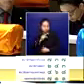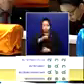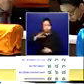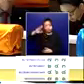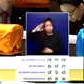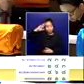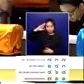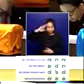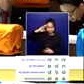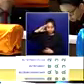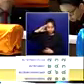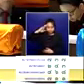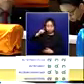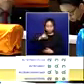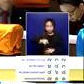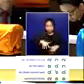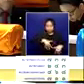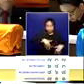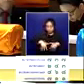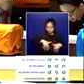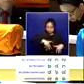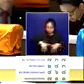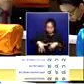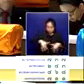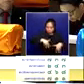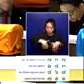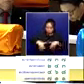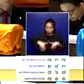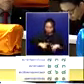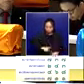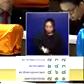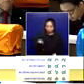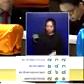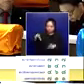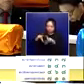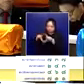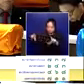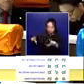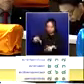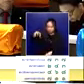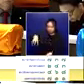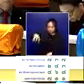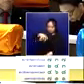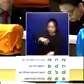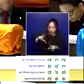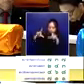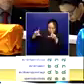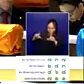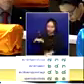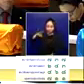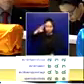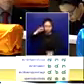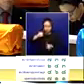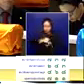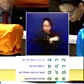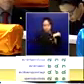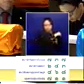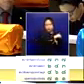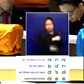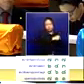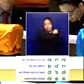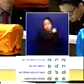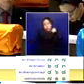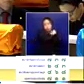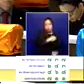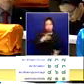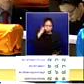ารได้ล็อกคอประชาชนที่เดินผ่านและถ่ายรูปป้ายชื่อกลมกองนะคะมีการล็อกคอแล้วก็ยึดโทรศัพท์มือถือเ